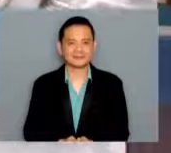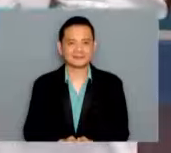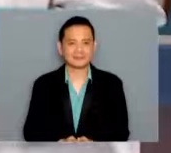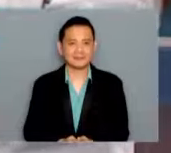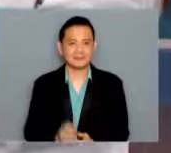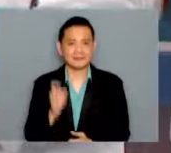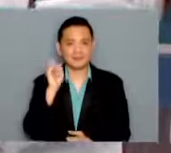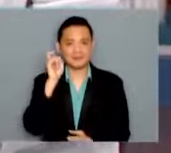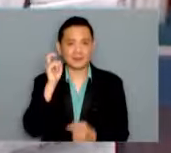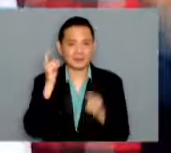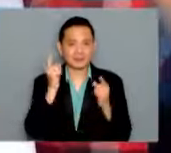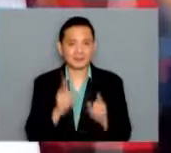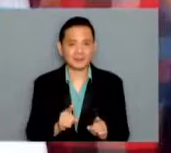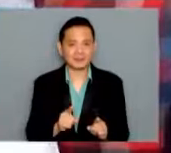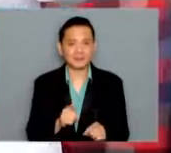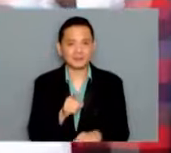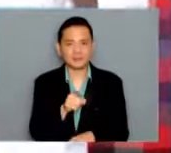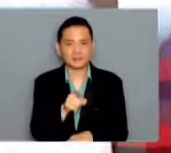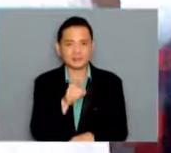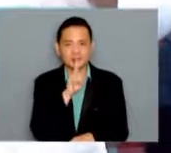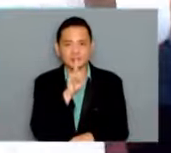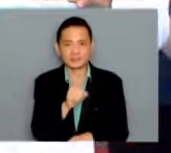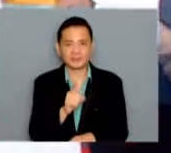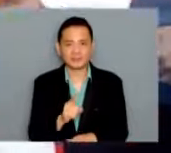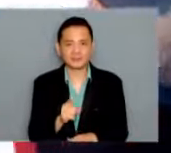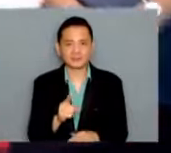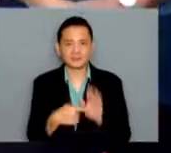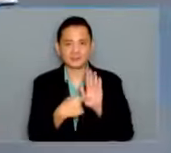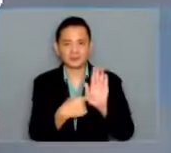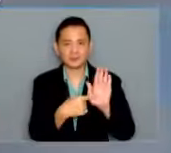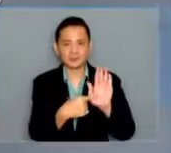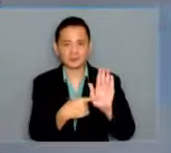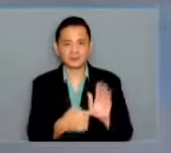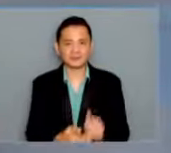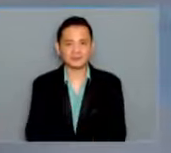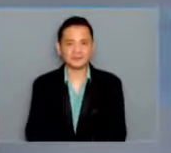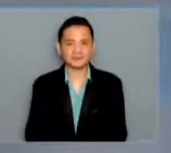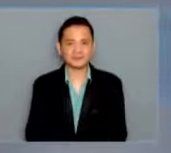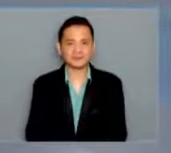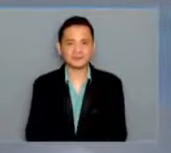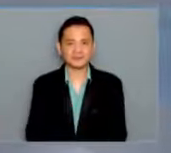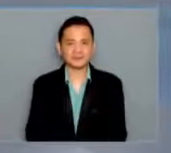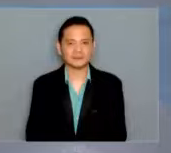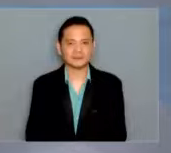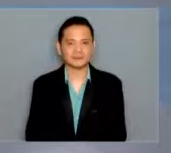nakita. Papaulit natin. Paano? Dali. Inumin mo ba yan?